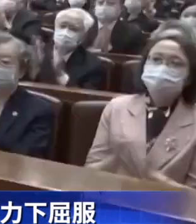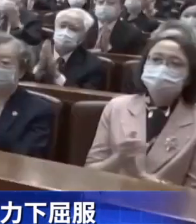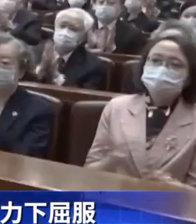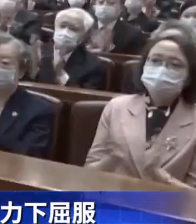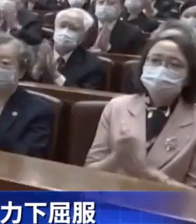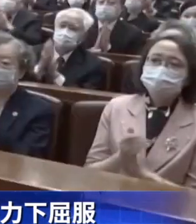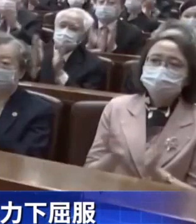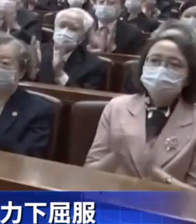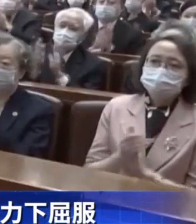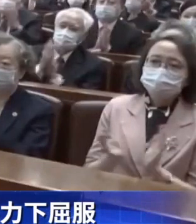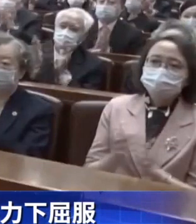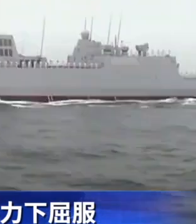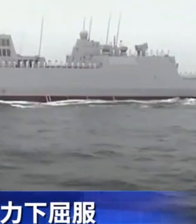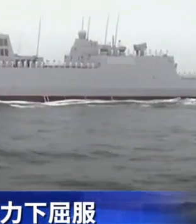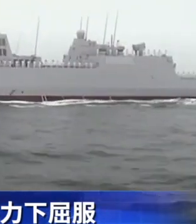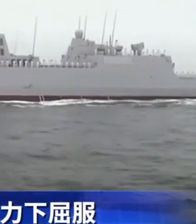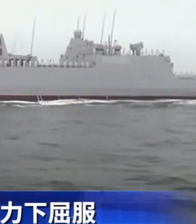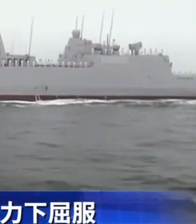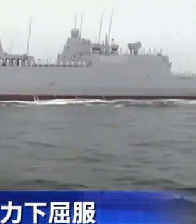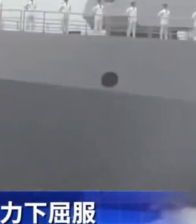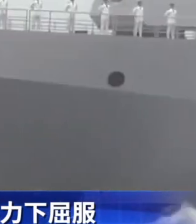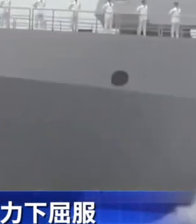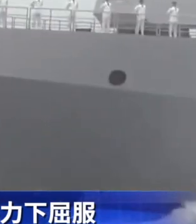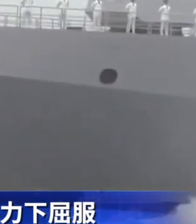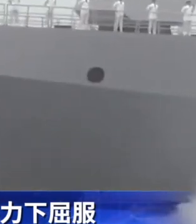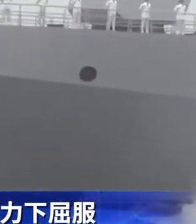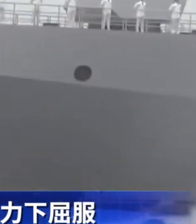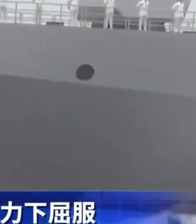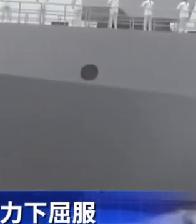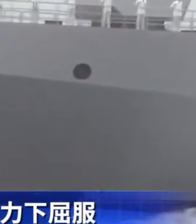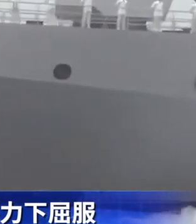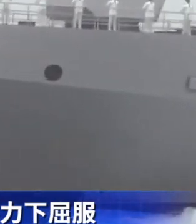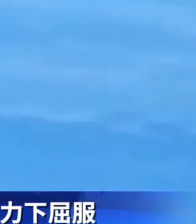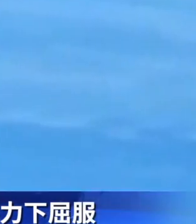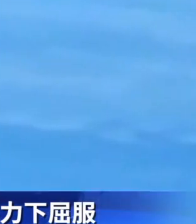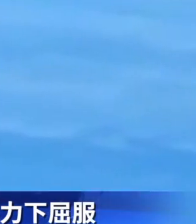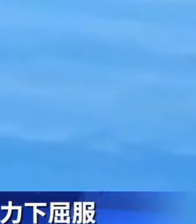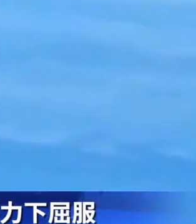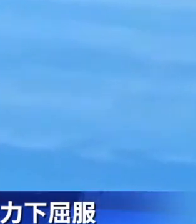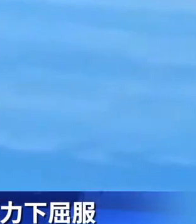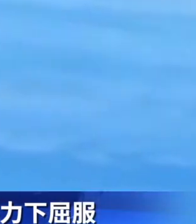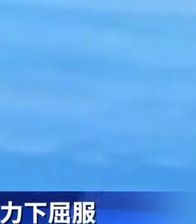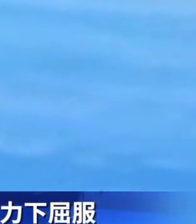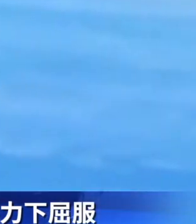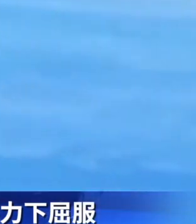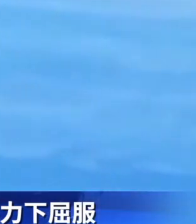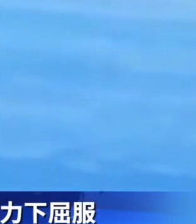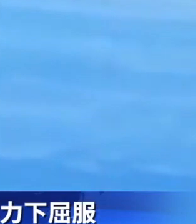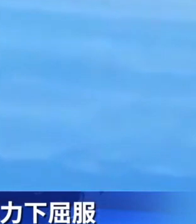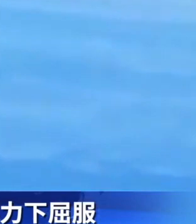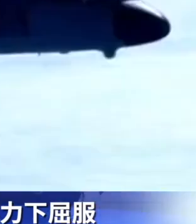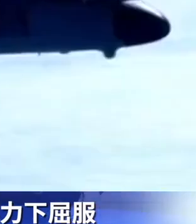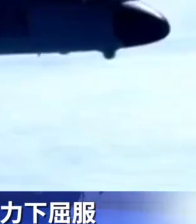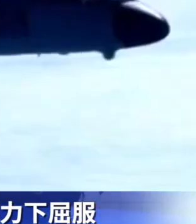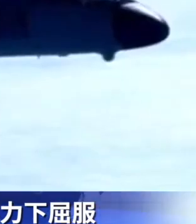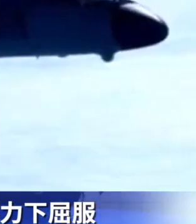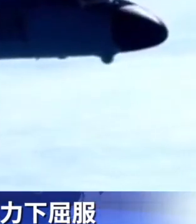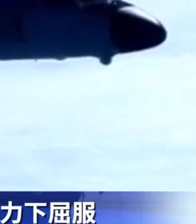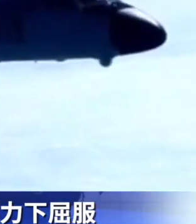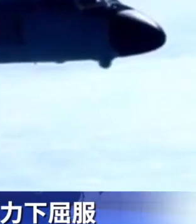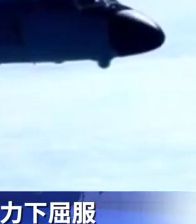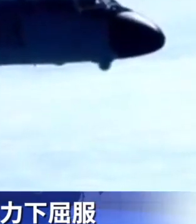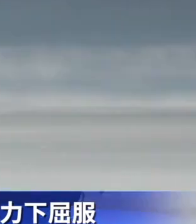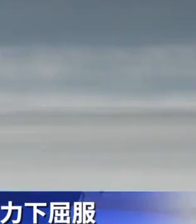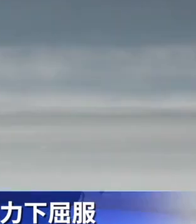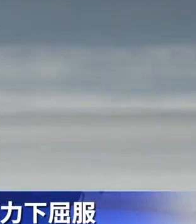峡两岸统一，实行一国两制。中共近期亦加大对台湾的武力恐吓，几日之内派出150